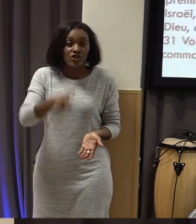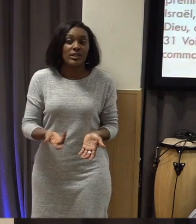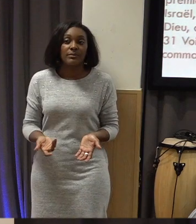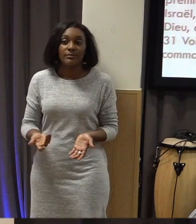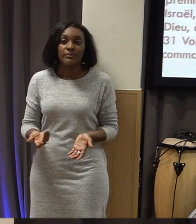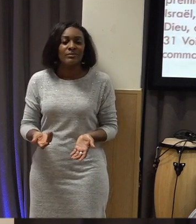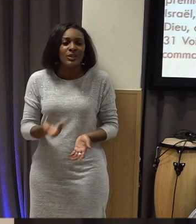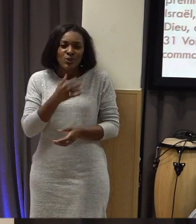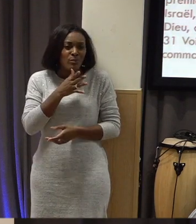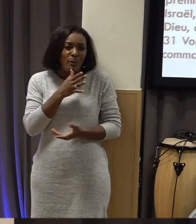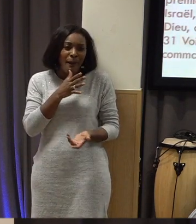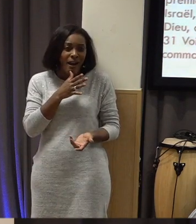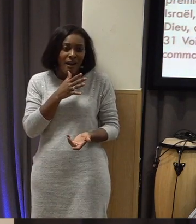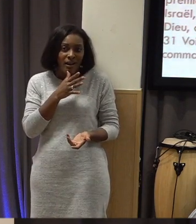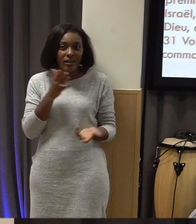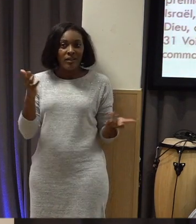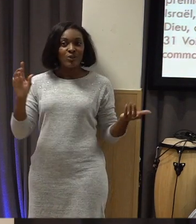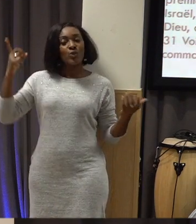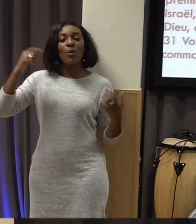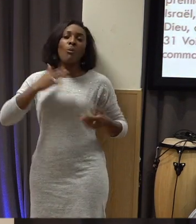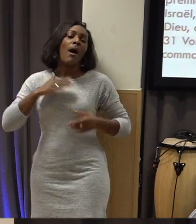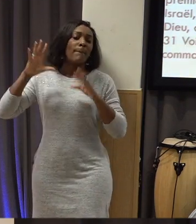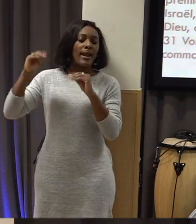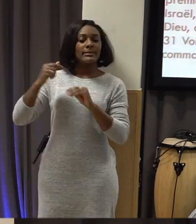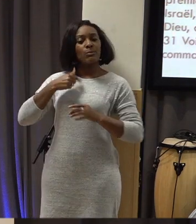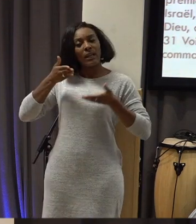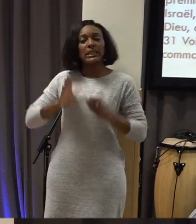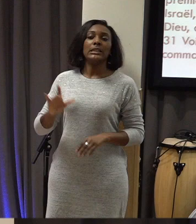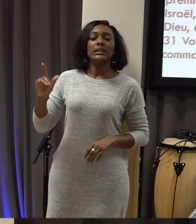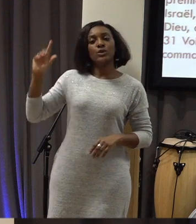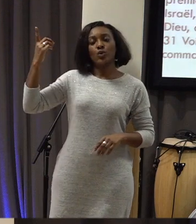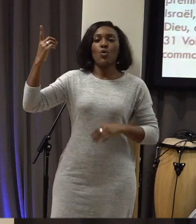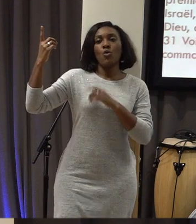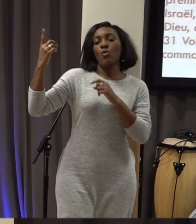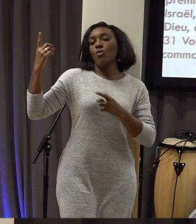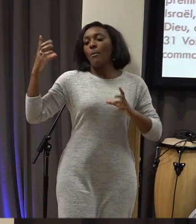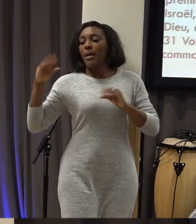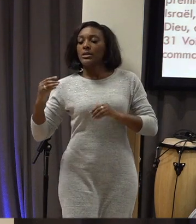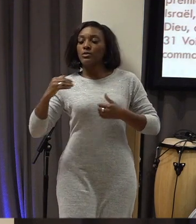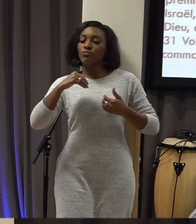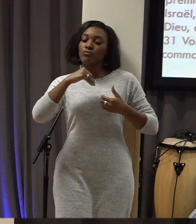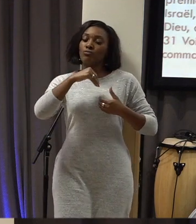Tu ne peux pas placer Dieu là où tu veux qu'il soit pour avoir les effets dans ta vie.